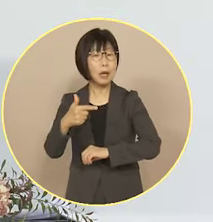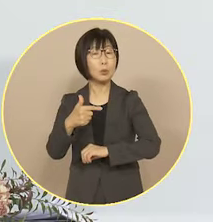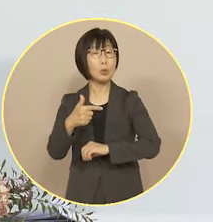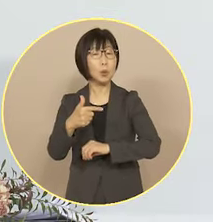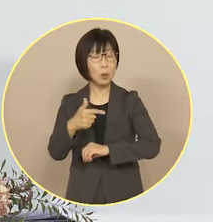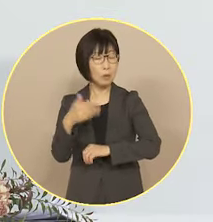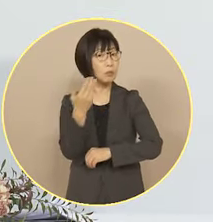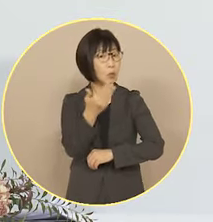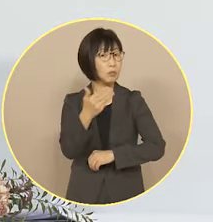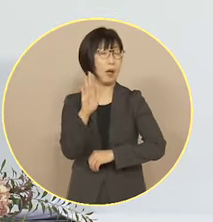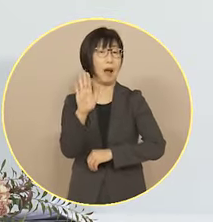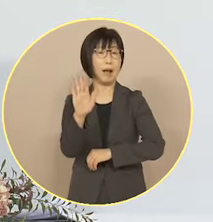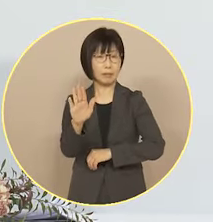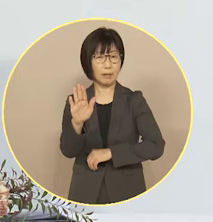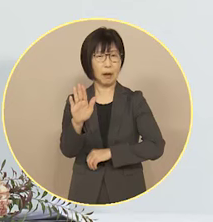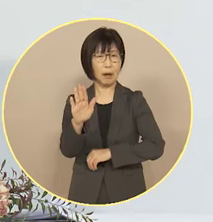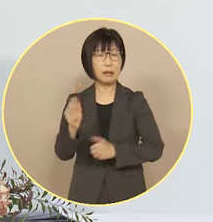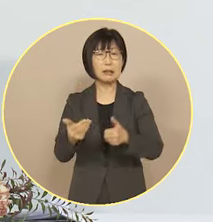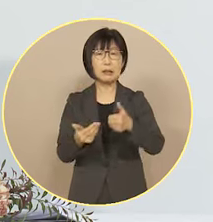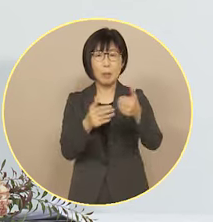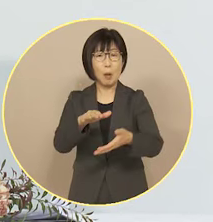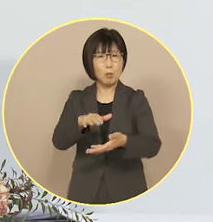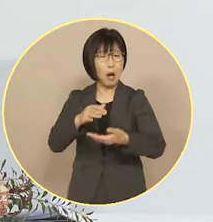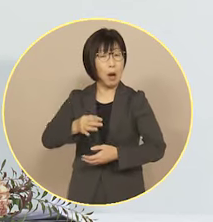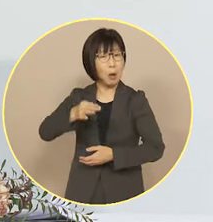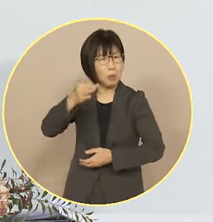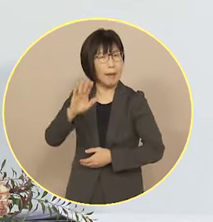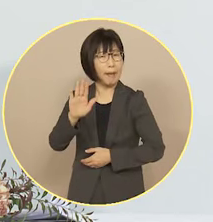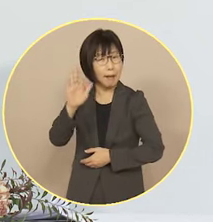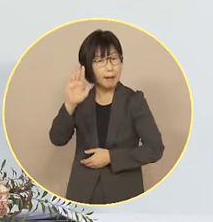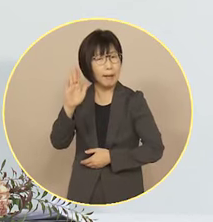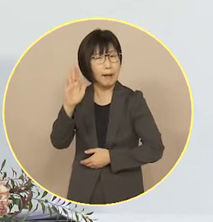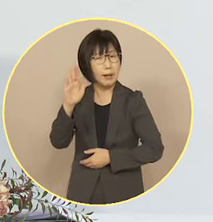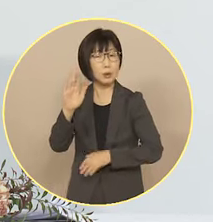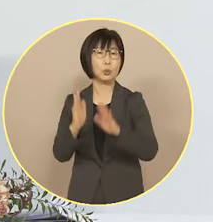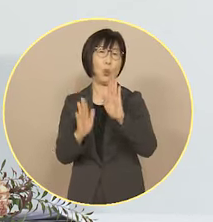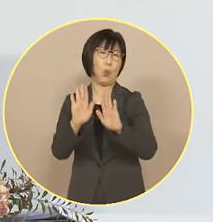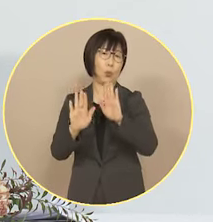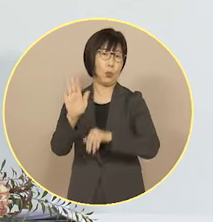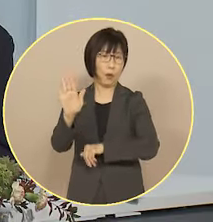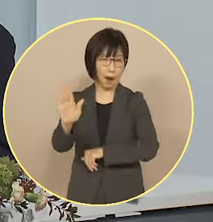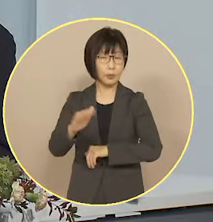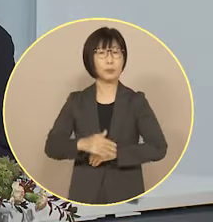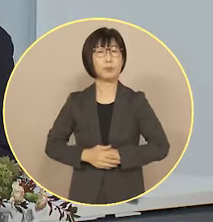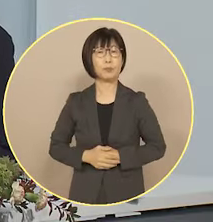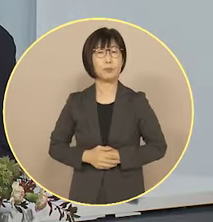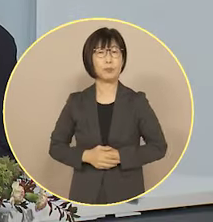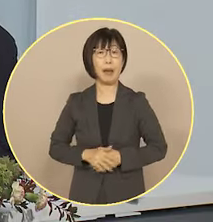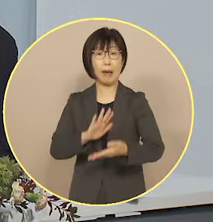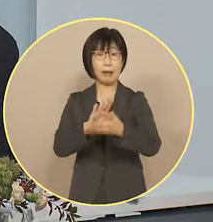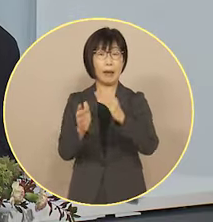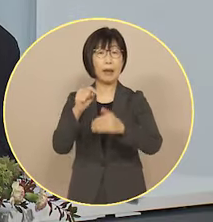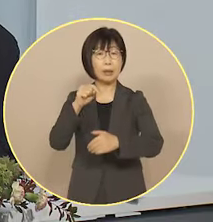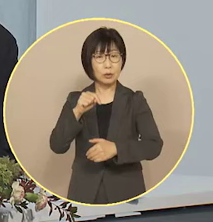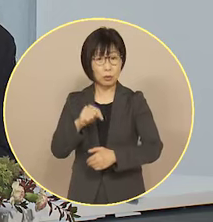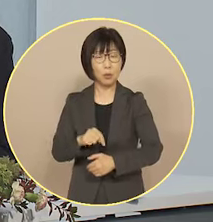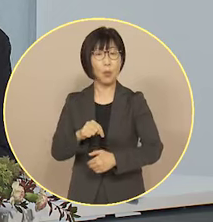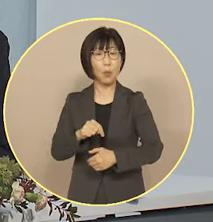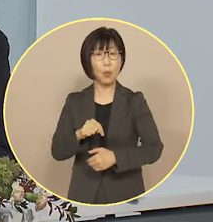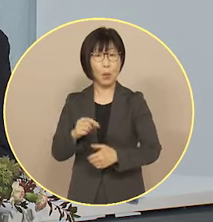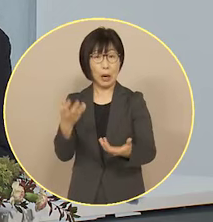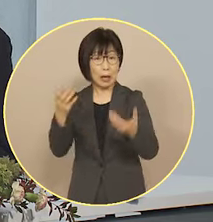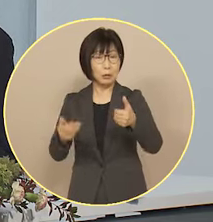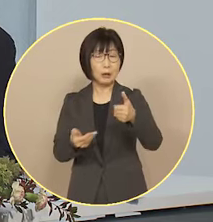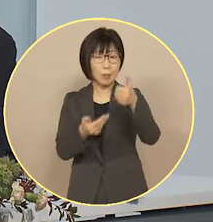けどもあのなかなか裁判名が増えないまそういう中でありますけれども岡山県のこうした果樹